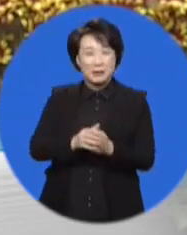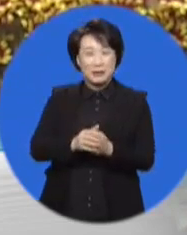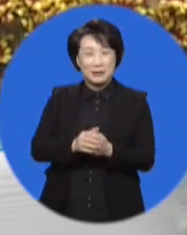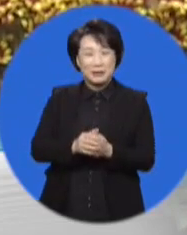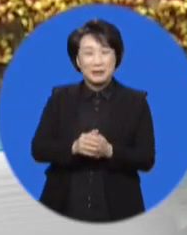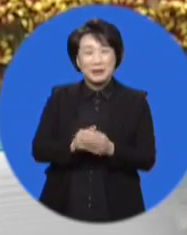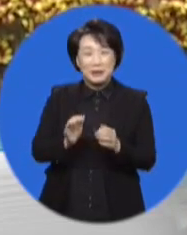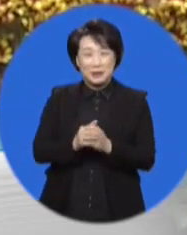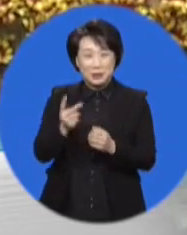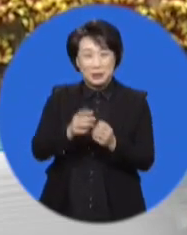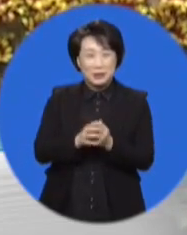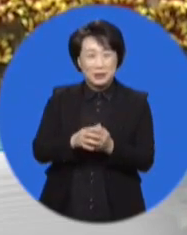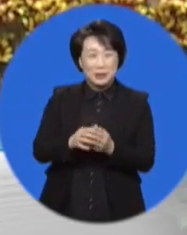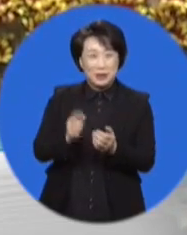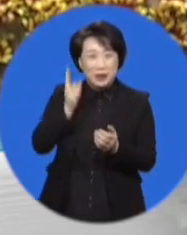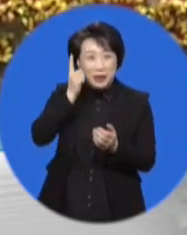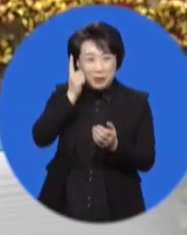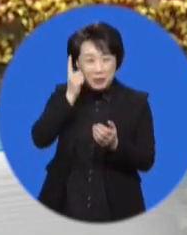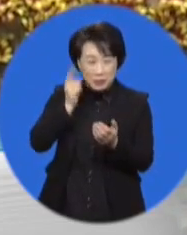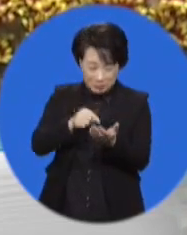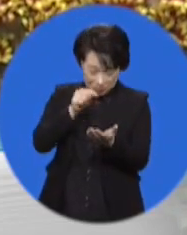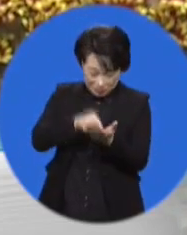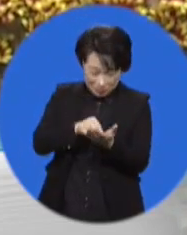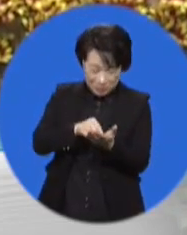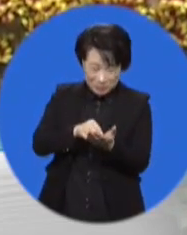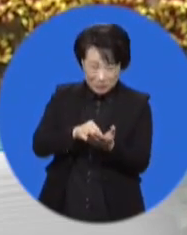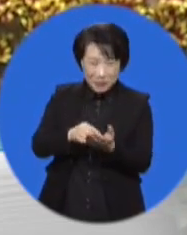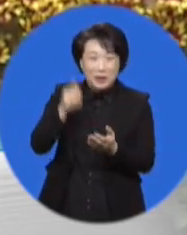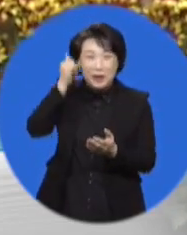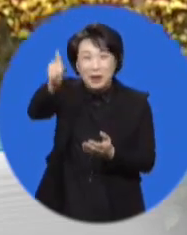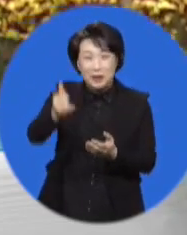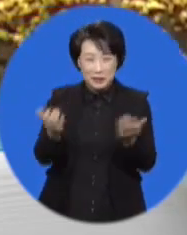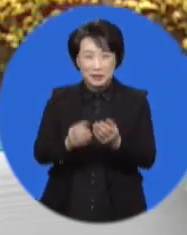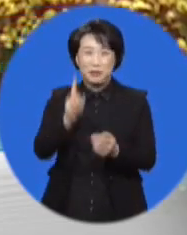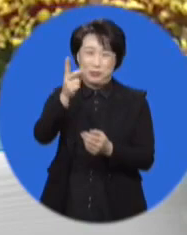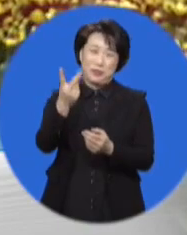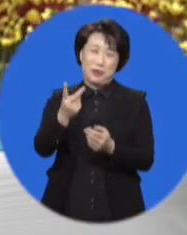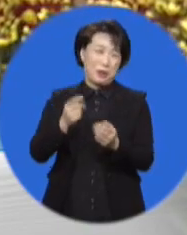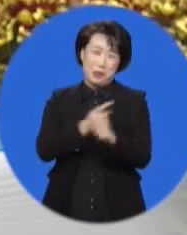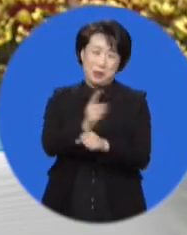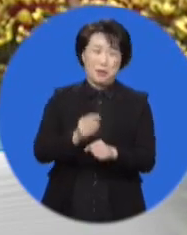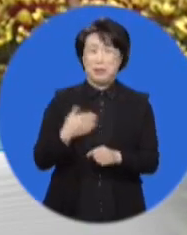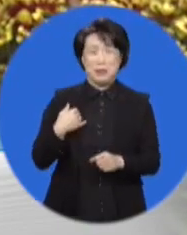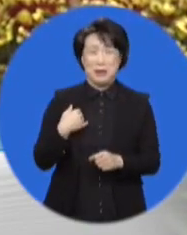몰라. 근데 불편스럽지 않아요. 예, 불편스럽지 않아요.